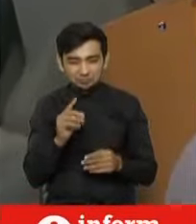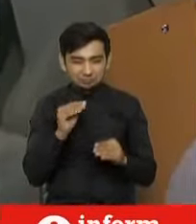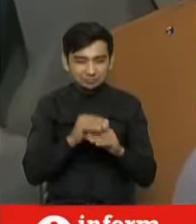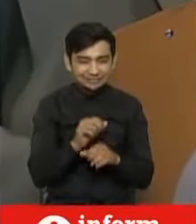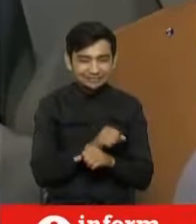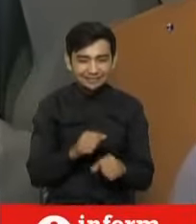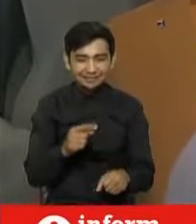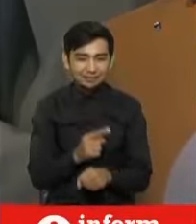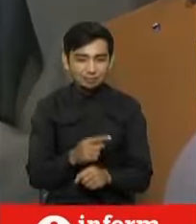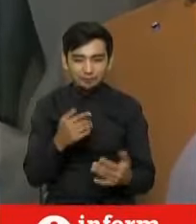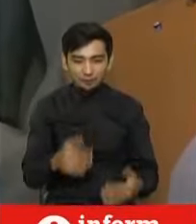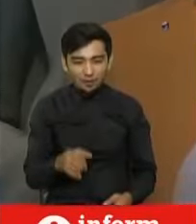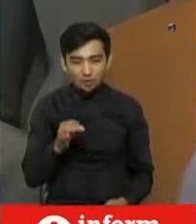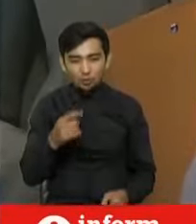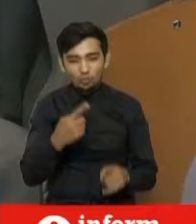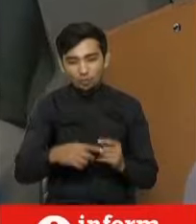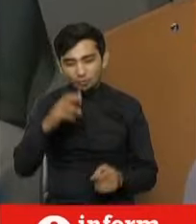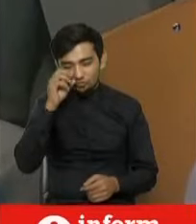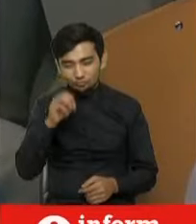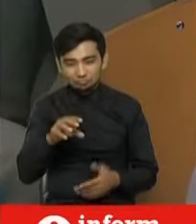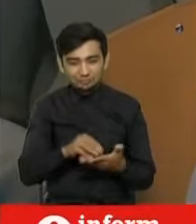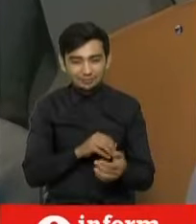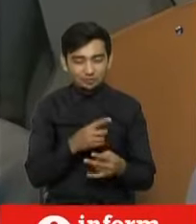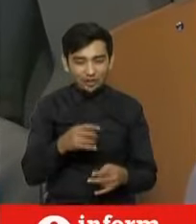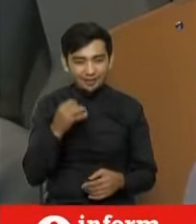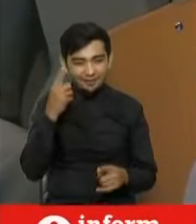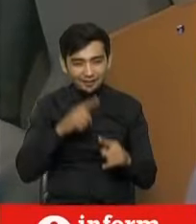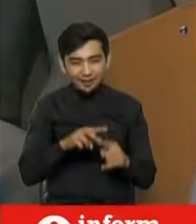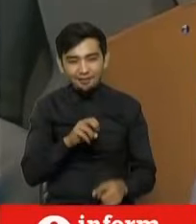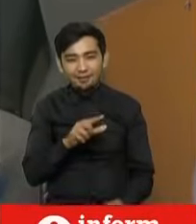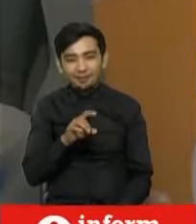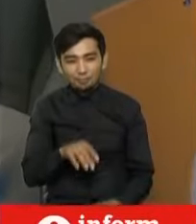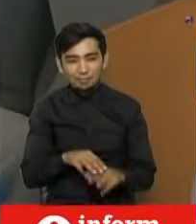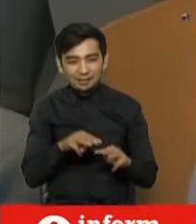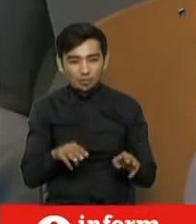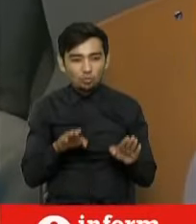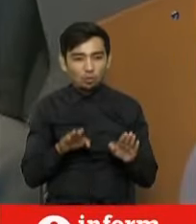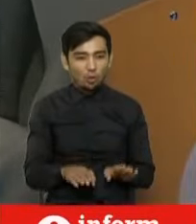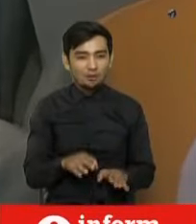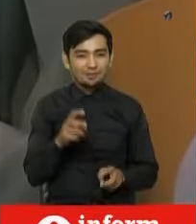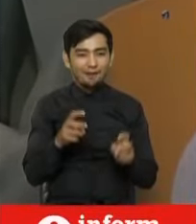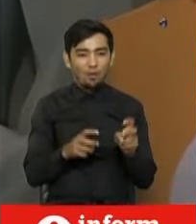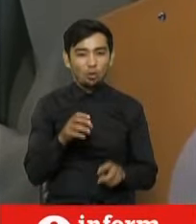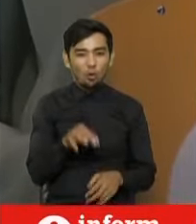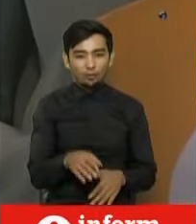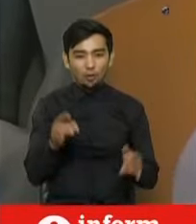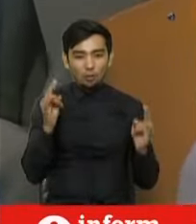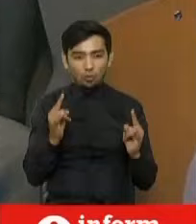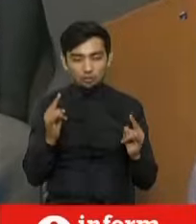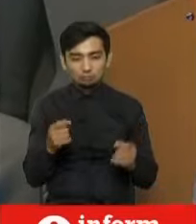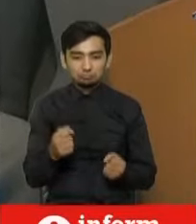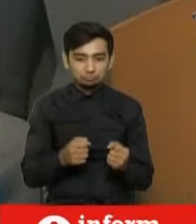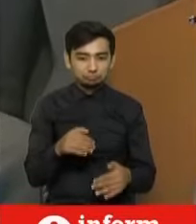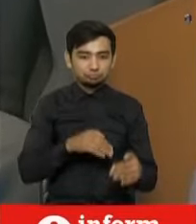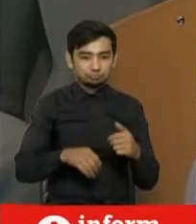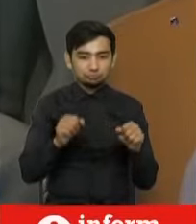жол берілмейді. Кеден одағының техникалық регламентіне сүйенген министрлік өкілдері тек өндірісте дайындалған әйнектермен ғана көлікті басқаруға